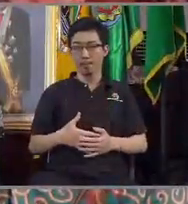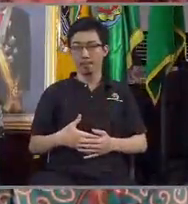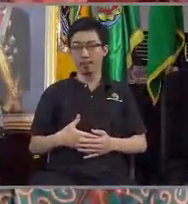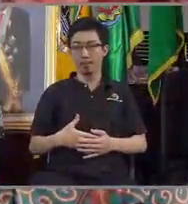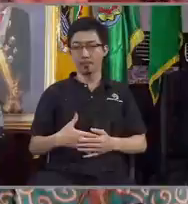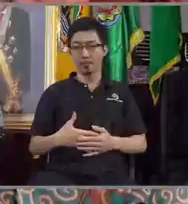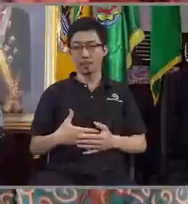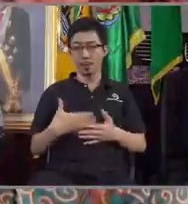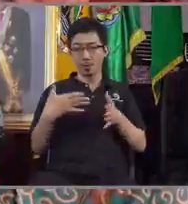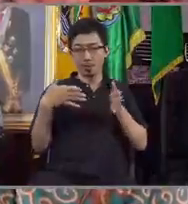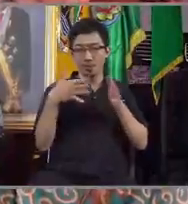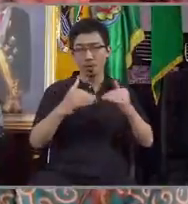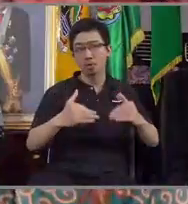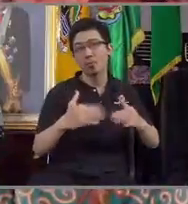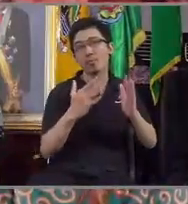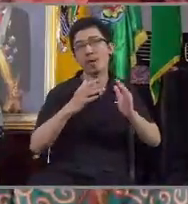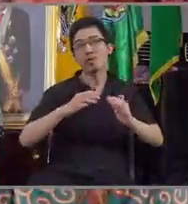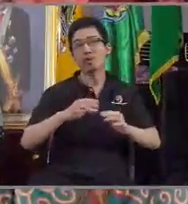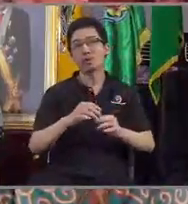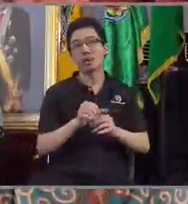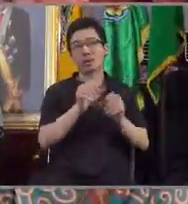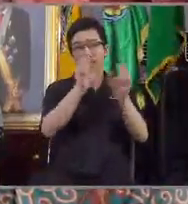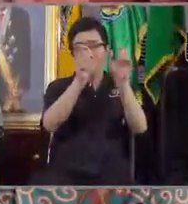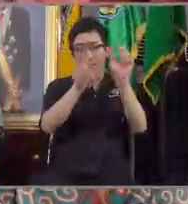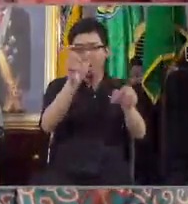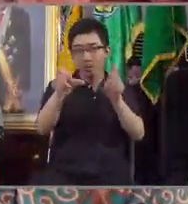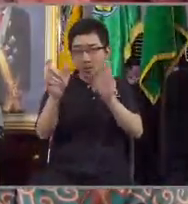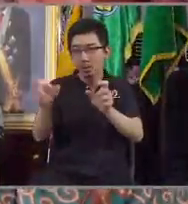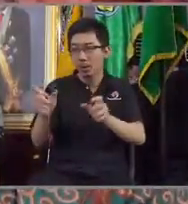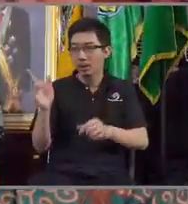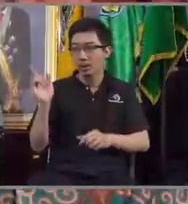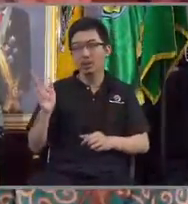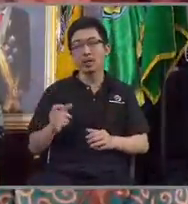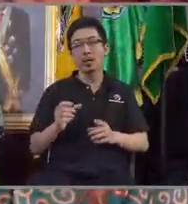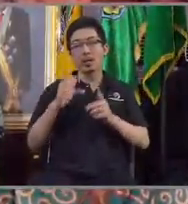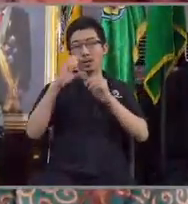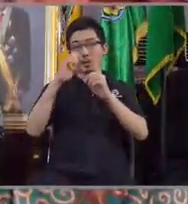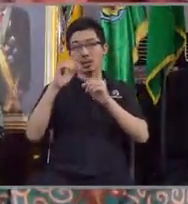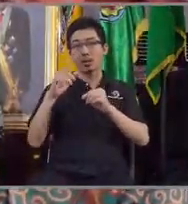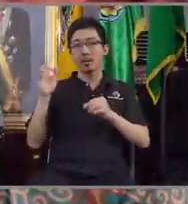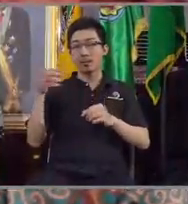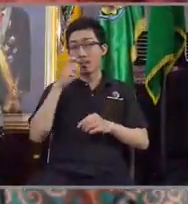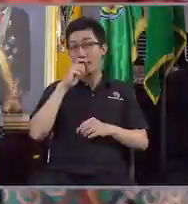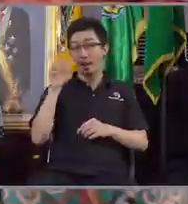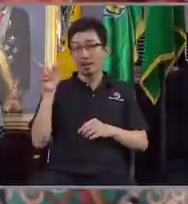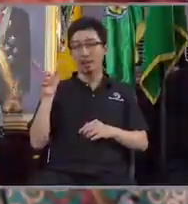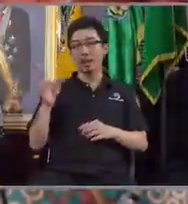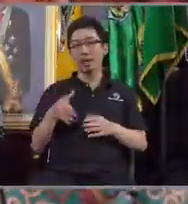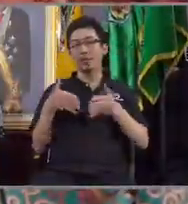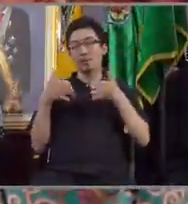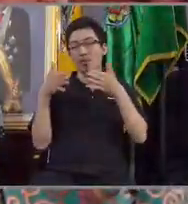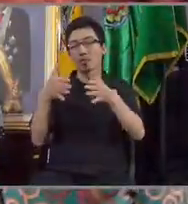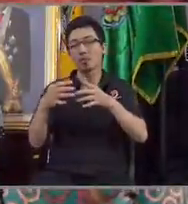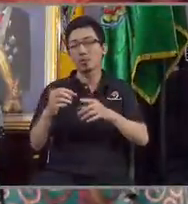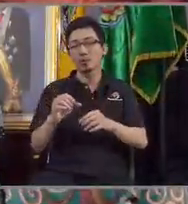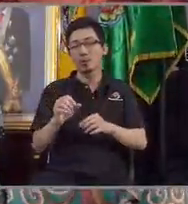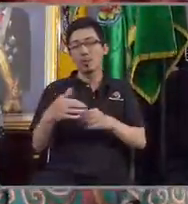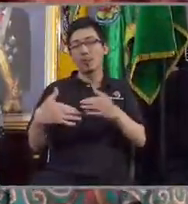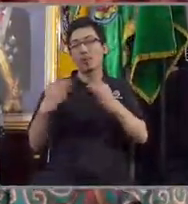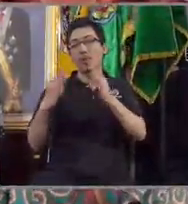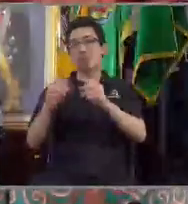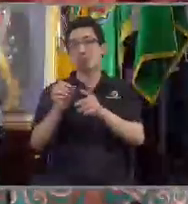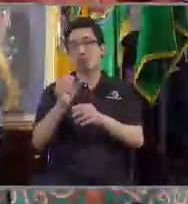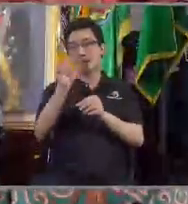pembangunan indeks manusia atau lebih khusus lagi kepada pengentasan kemiskinan Hai ini saya